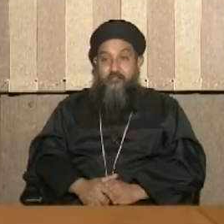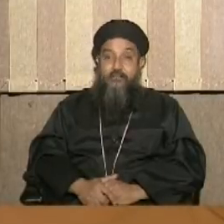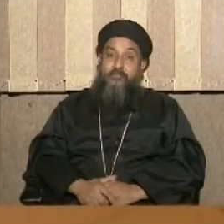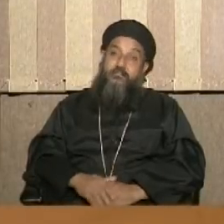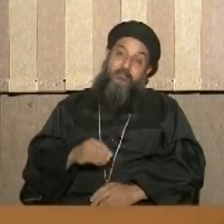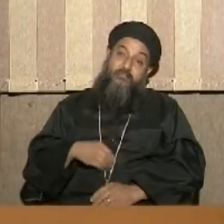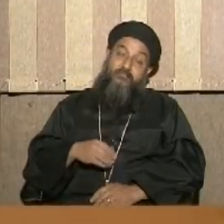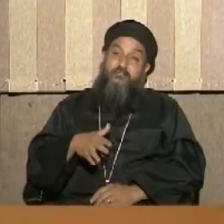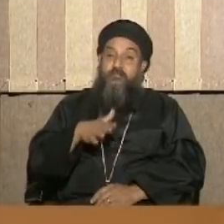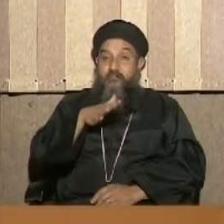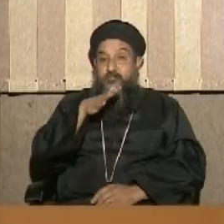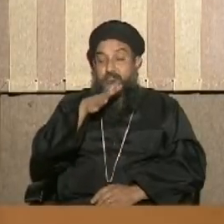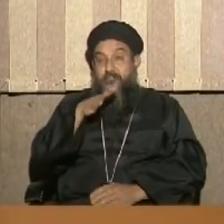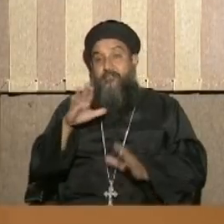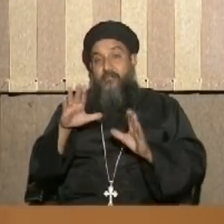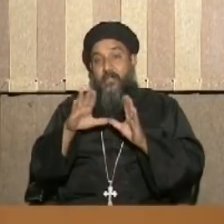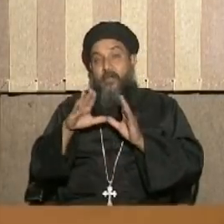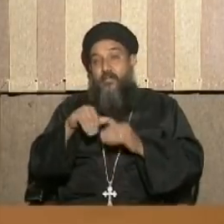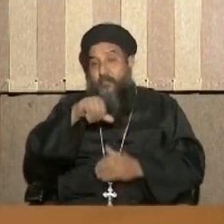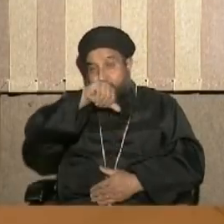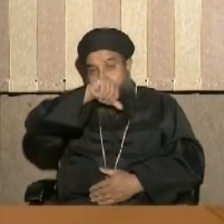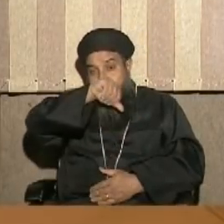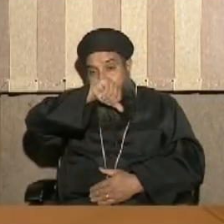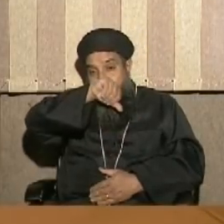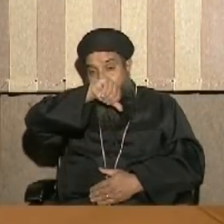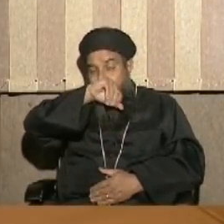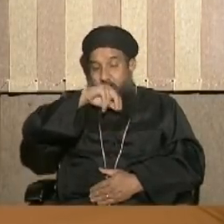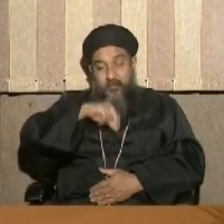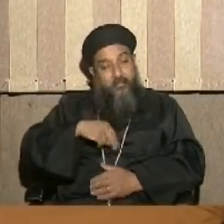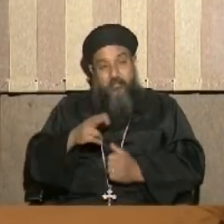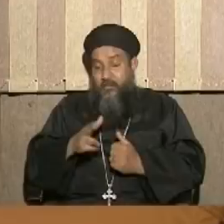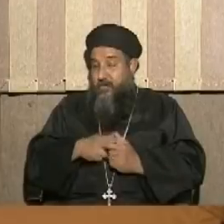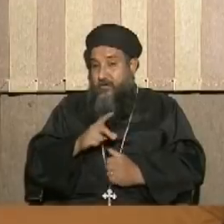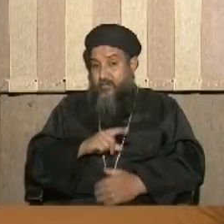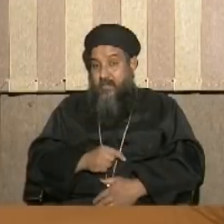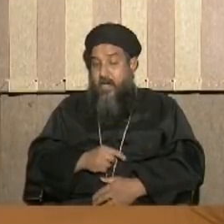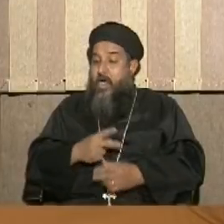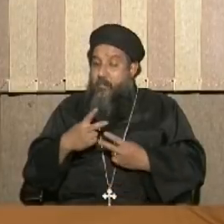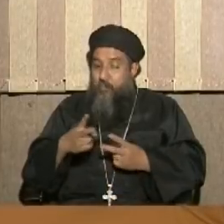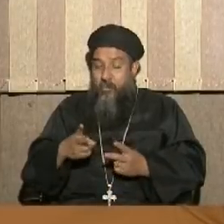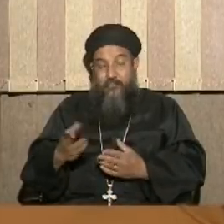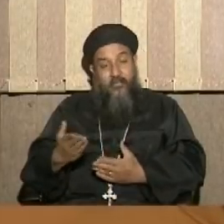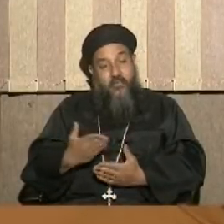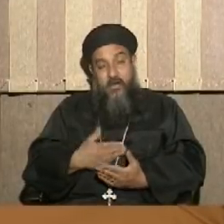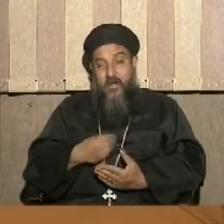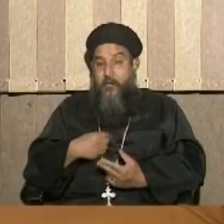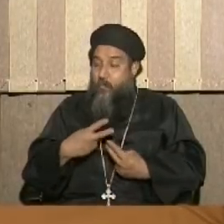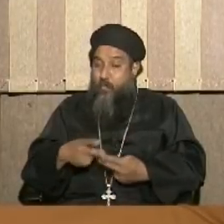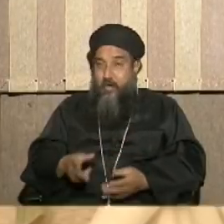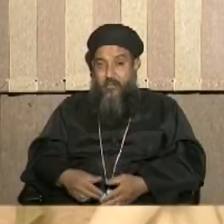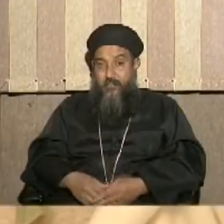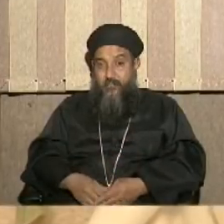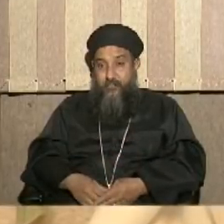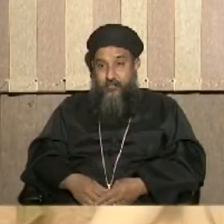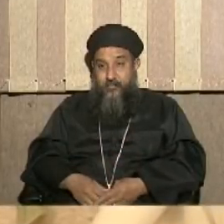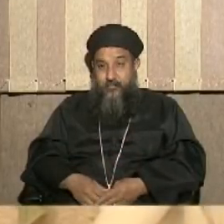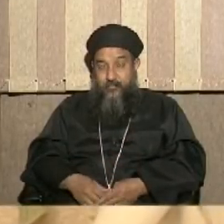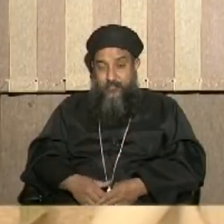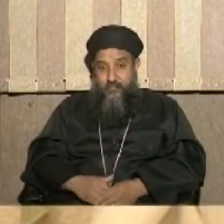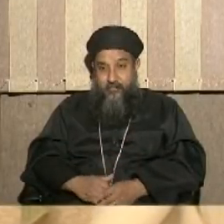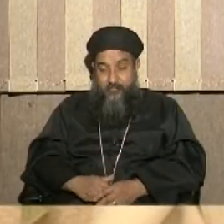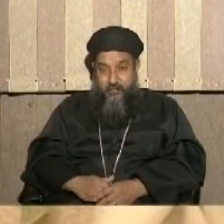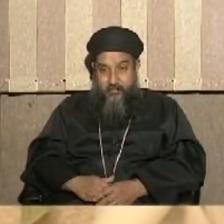يا أبي أرجوك أبوس إيدك يا أبي، ما ترفضنيش، اقبلني من أجل المسيح.